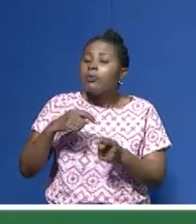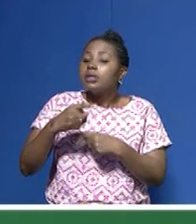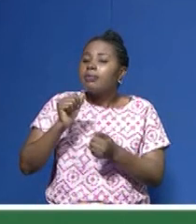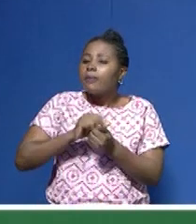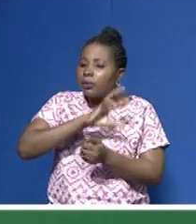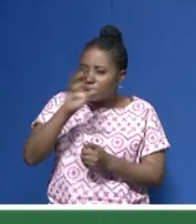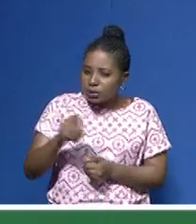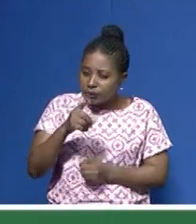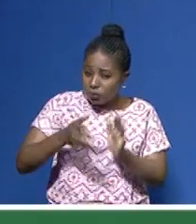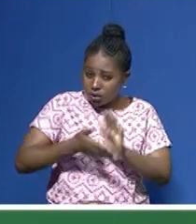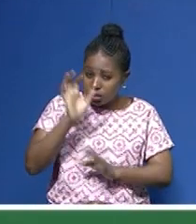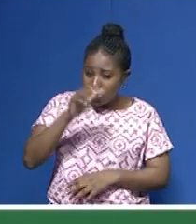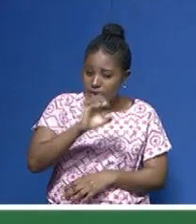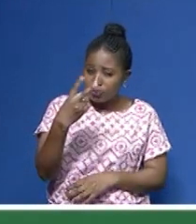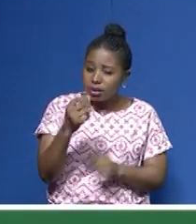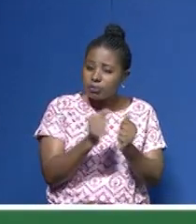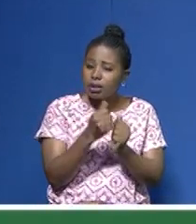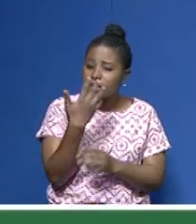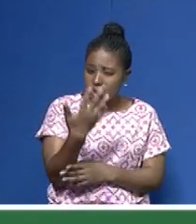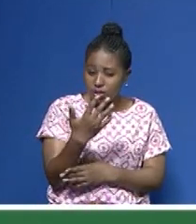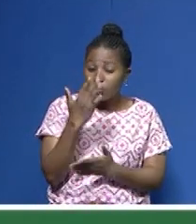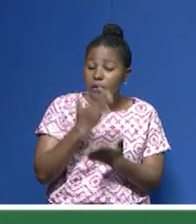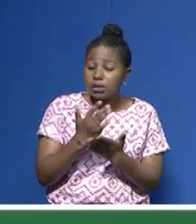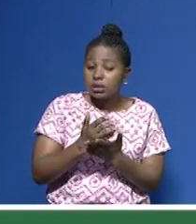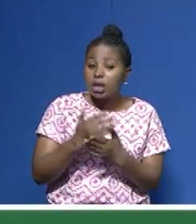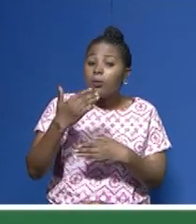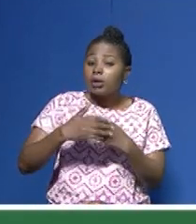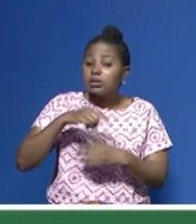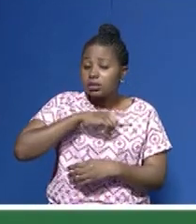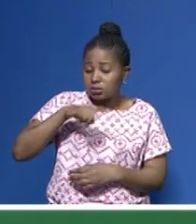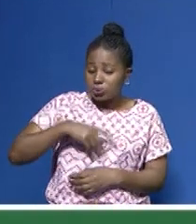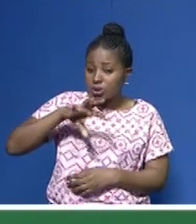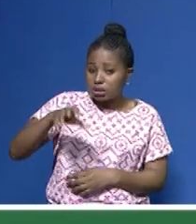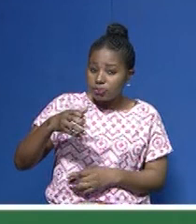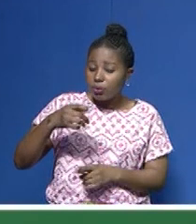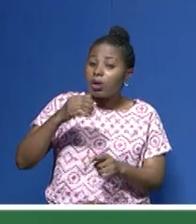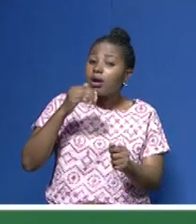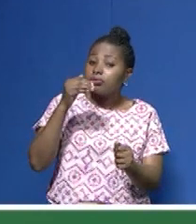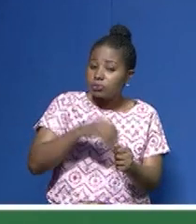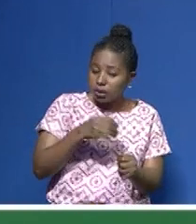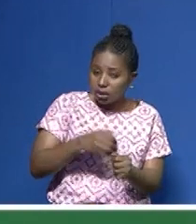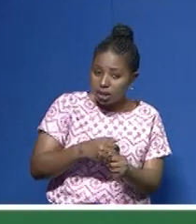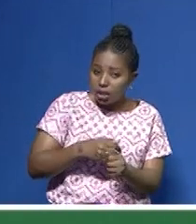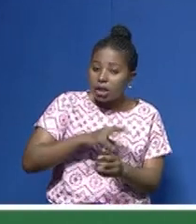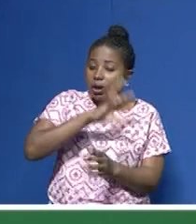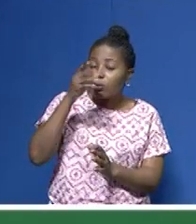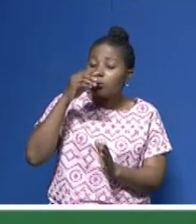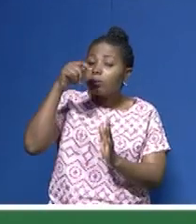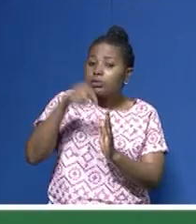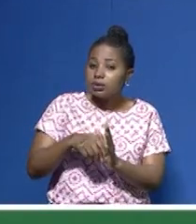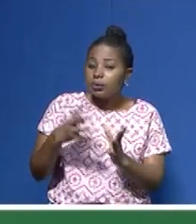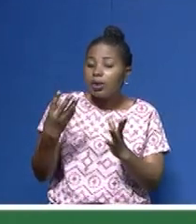iliyoanza mwaka 2015 kuhakikisha wananchi wa jimbo letu na mkoa wa Mtwara na kanda ya kusini kwa ujumla wanapata kile kilicho